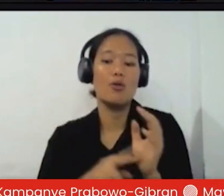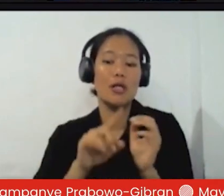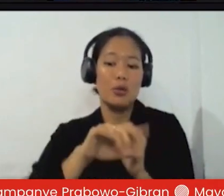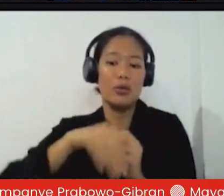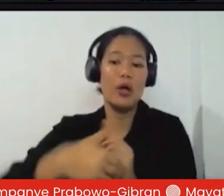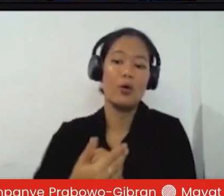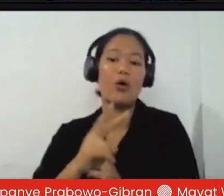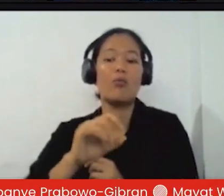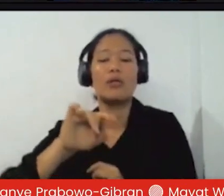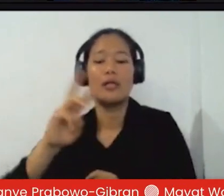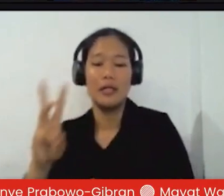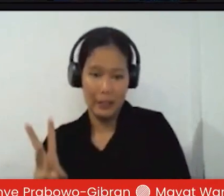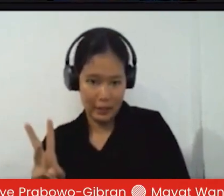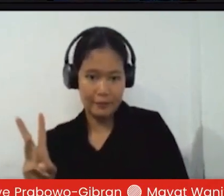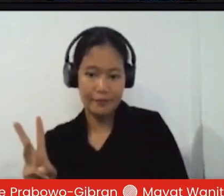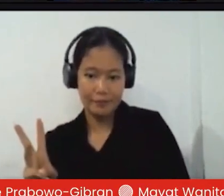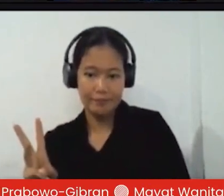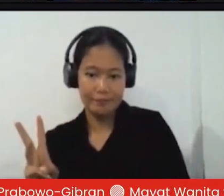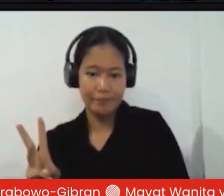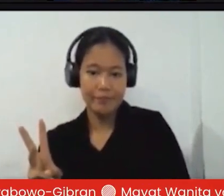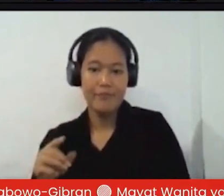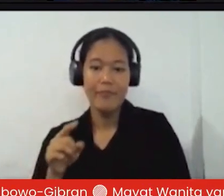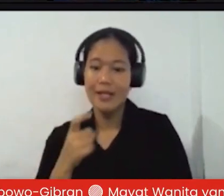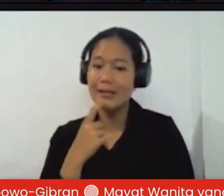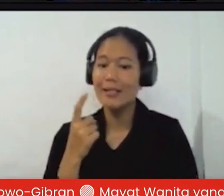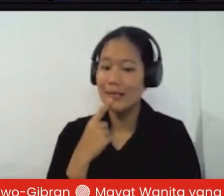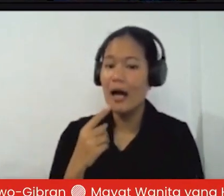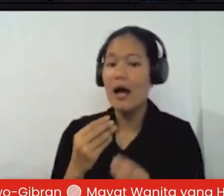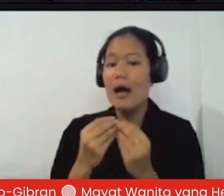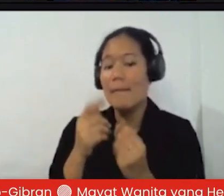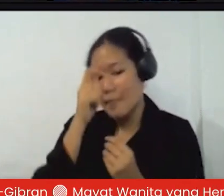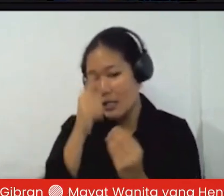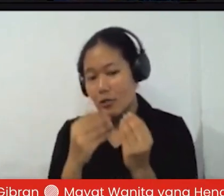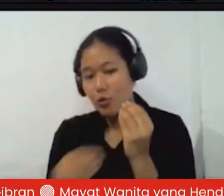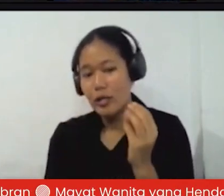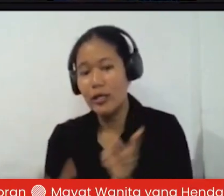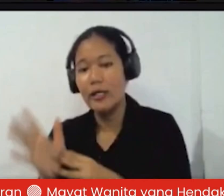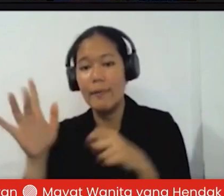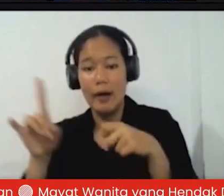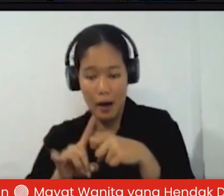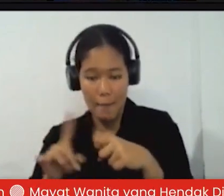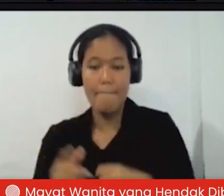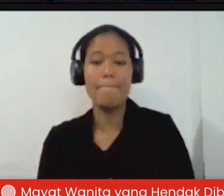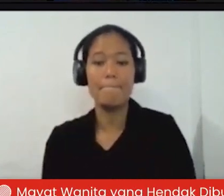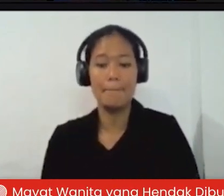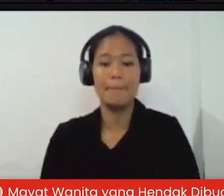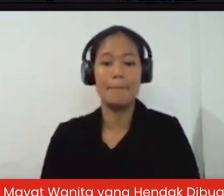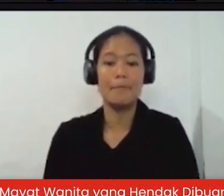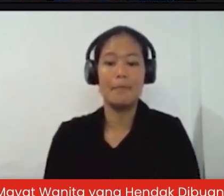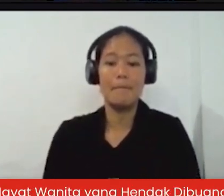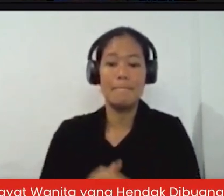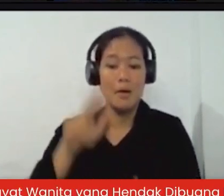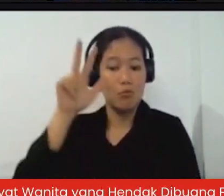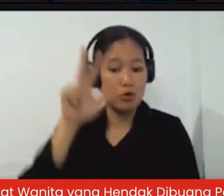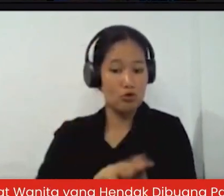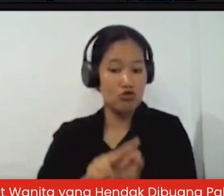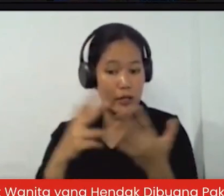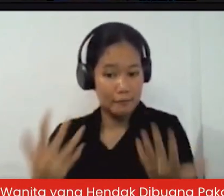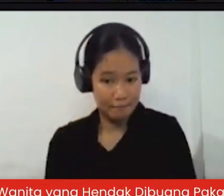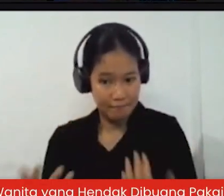Tahun 2023 tentang majelis kehormatan Mahkamah Konstitusi memutuskan